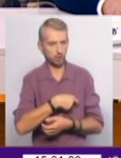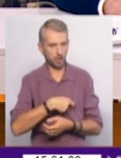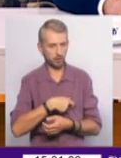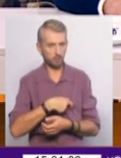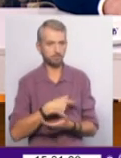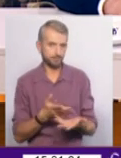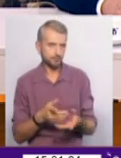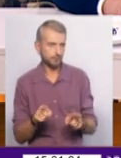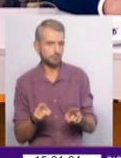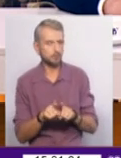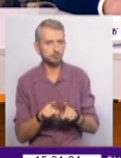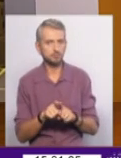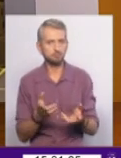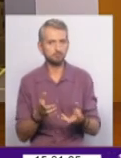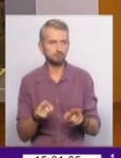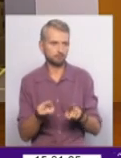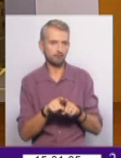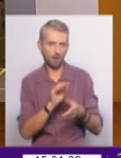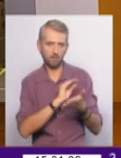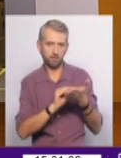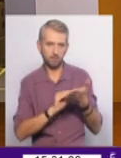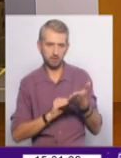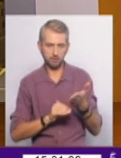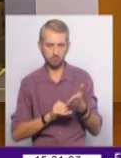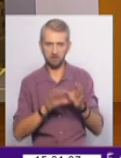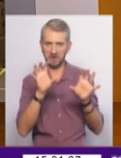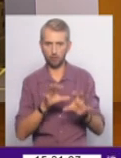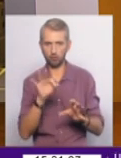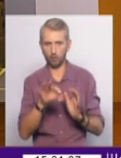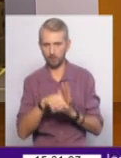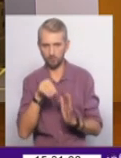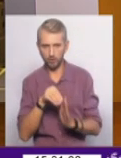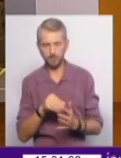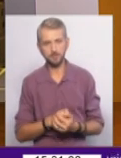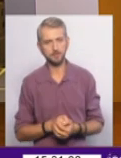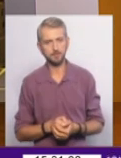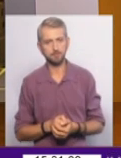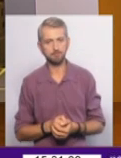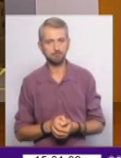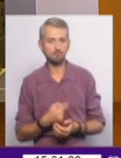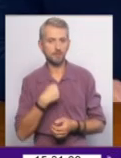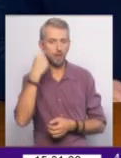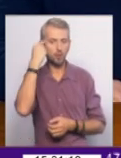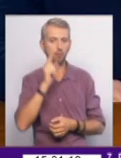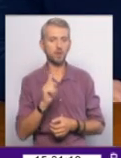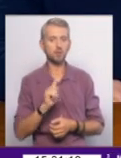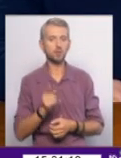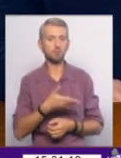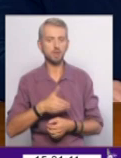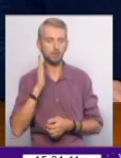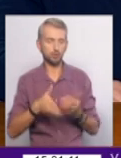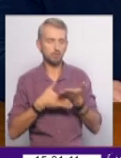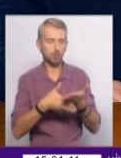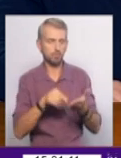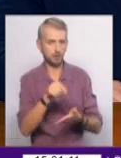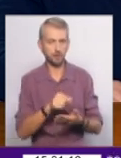ну, так виписано виборче законодавство. І, ну, я думаю, що ми будемо допомагати